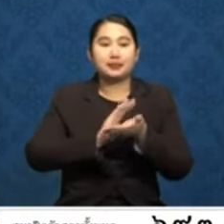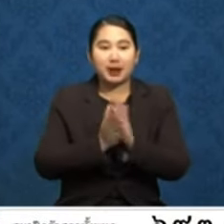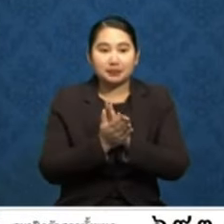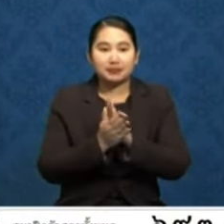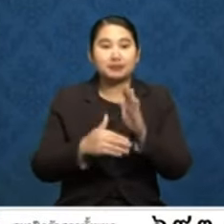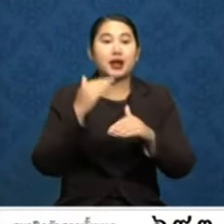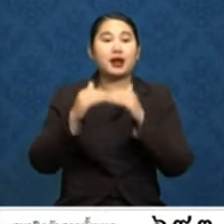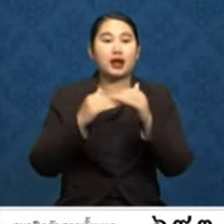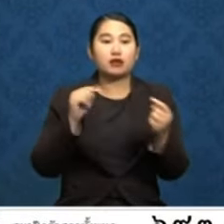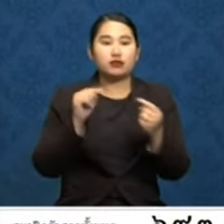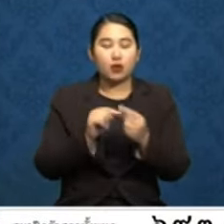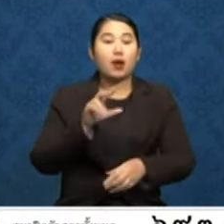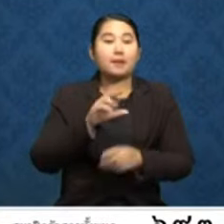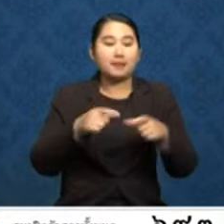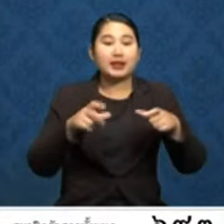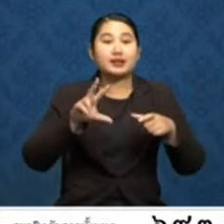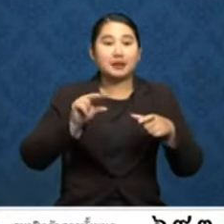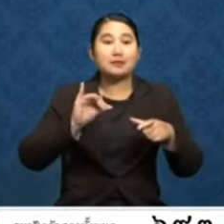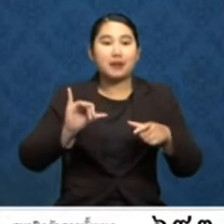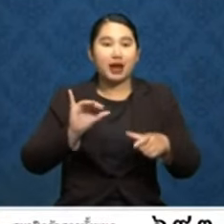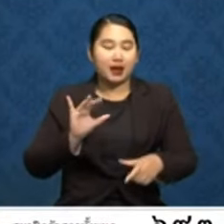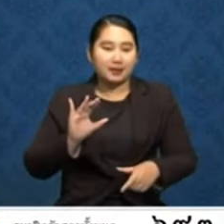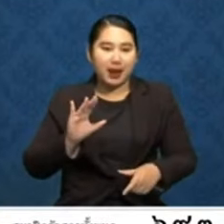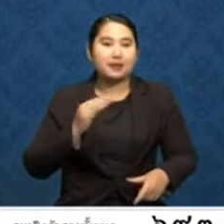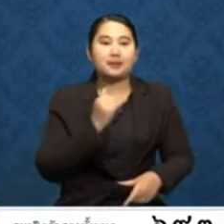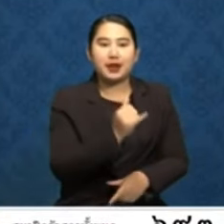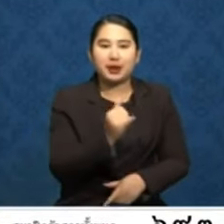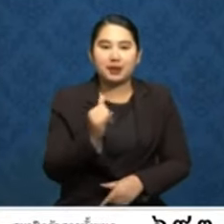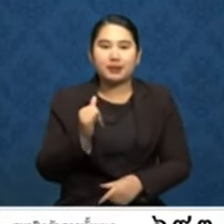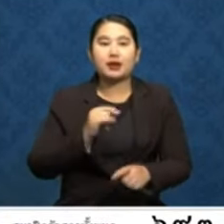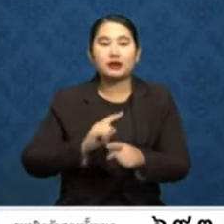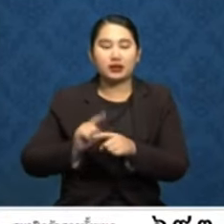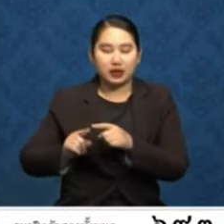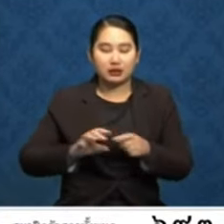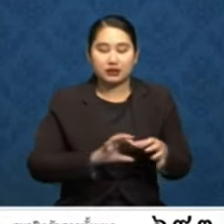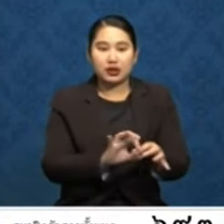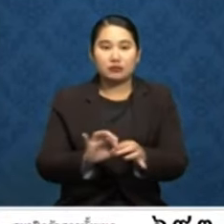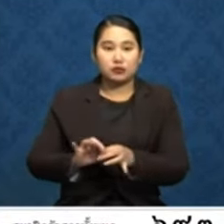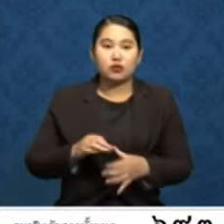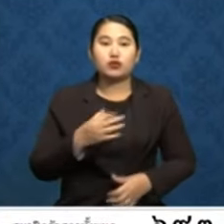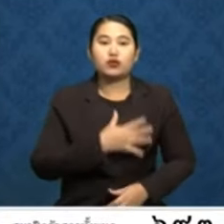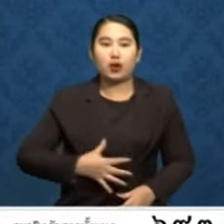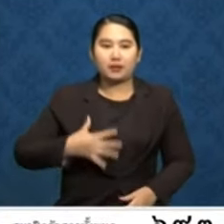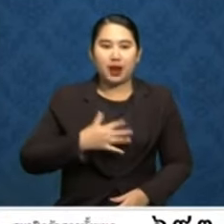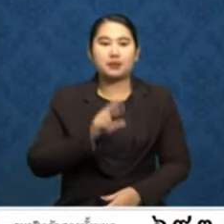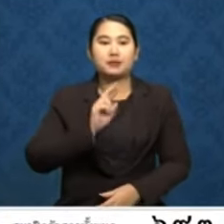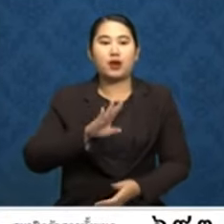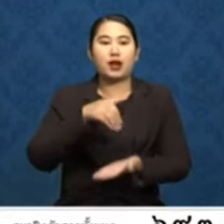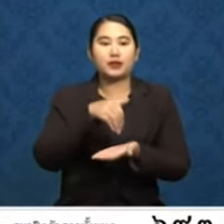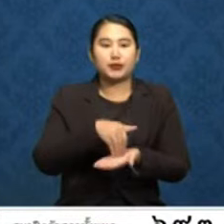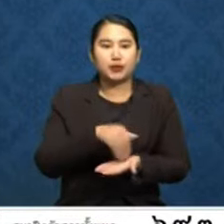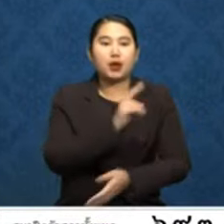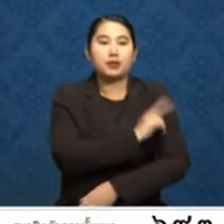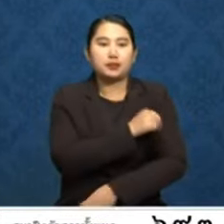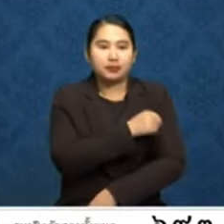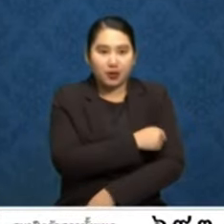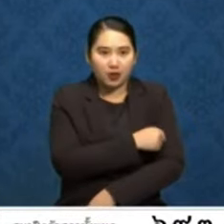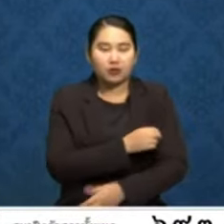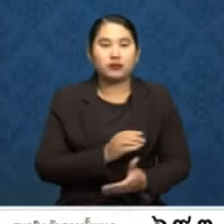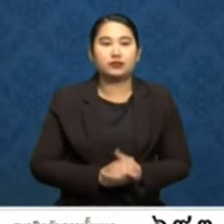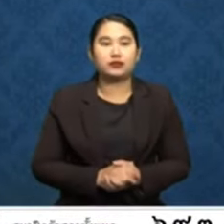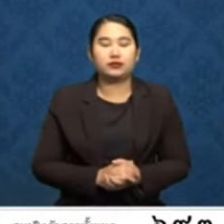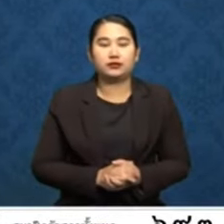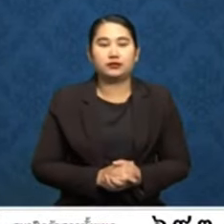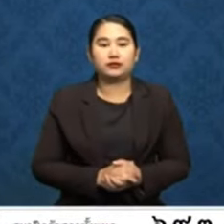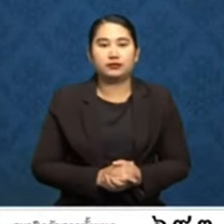รักษาทุกที่ผ่านการเชื่อมโยงข้อมูลสุขภาพในระบบบริการสาธารณสุขและ